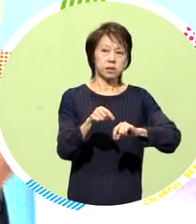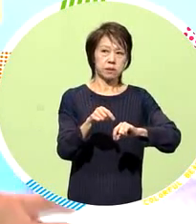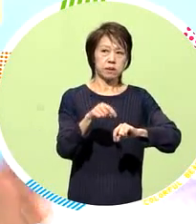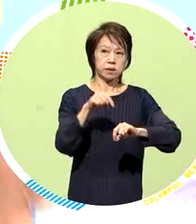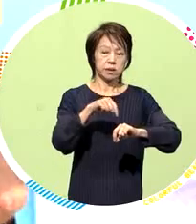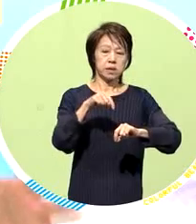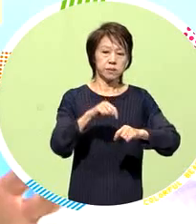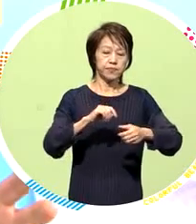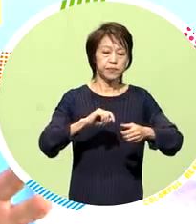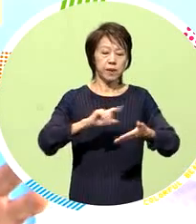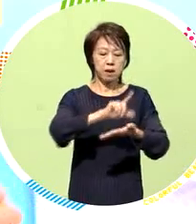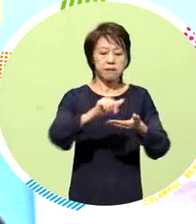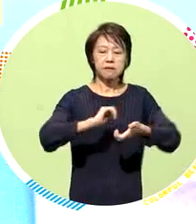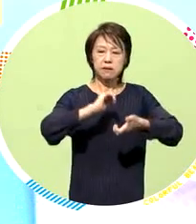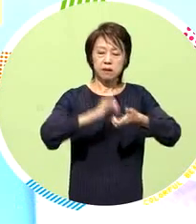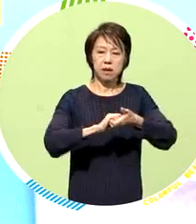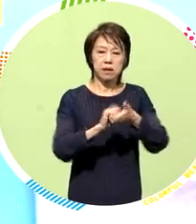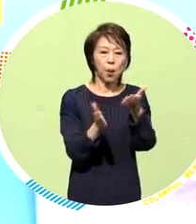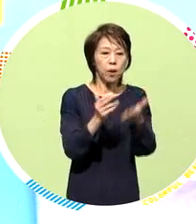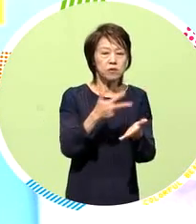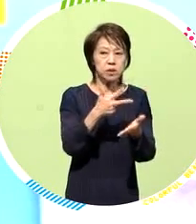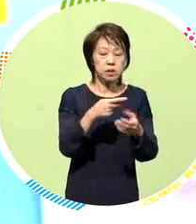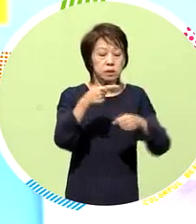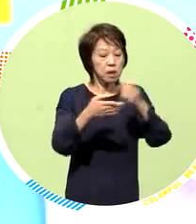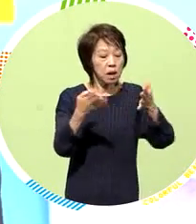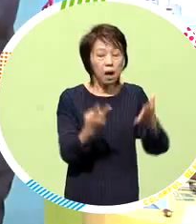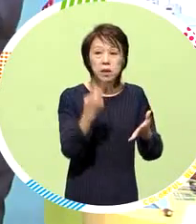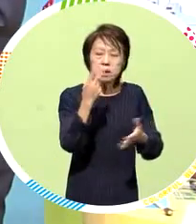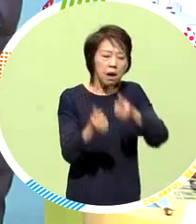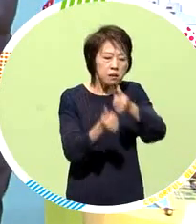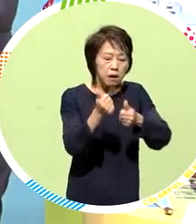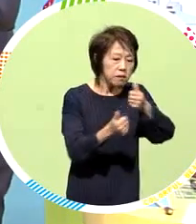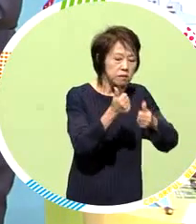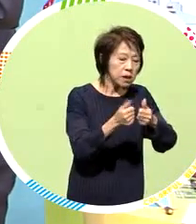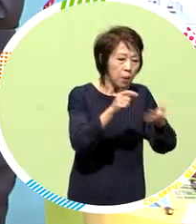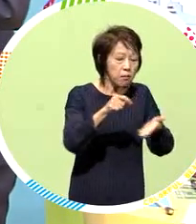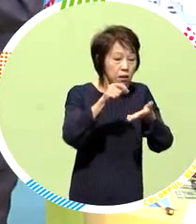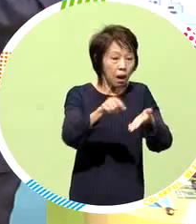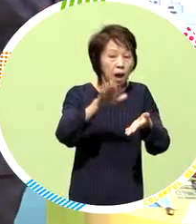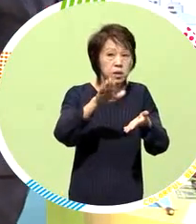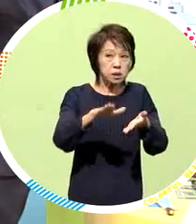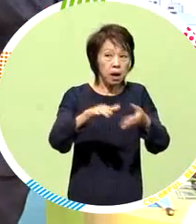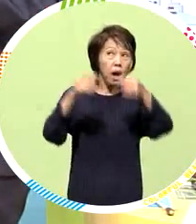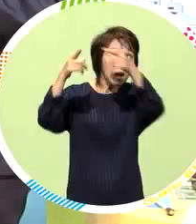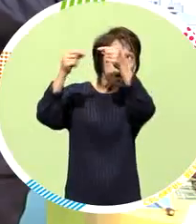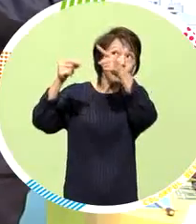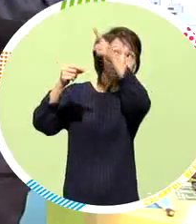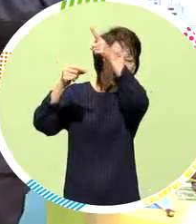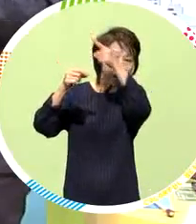て地域限定保育して年に二回試験やりましょう敬愛したら